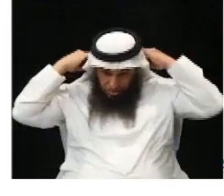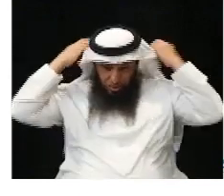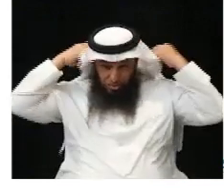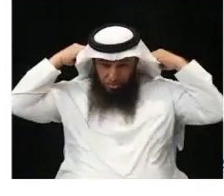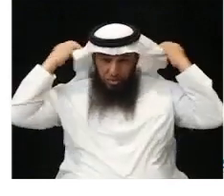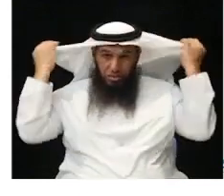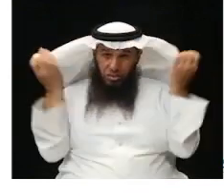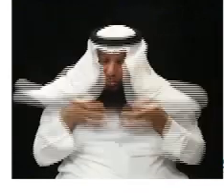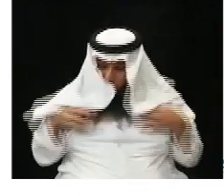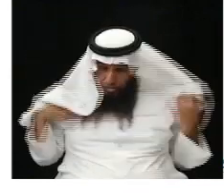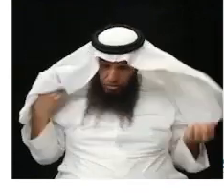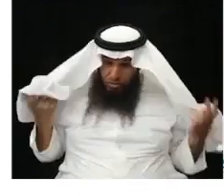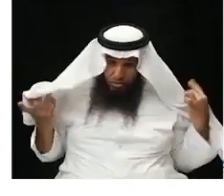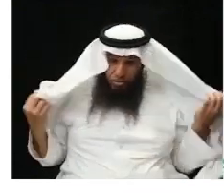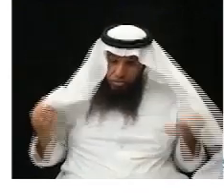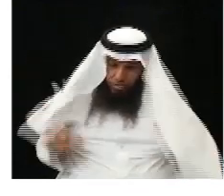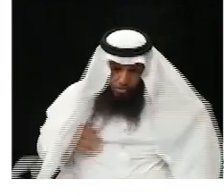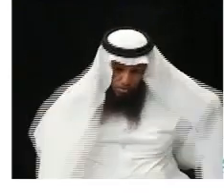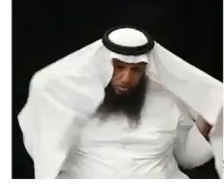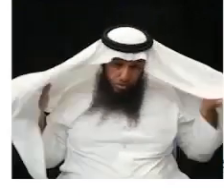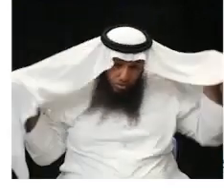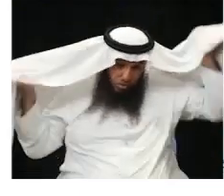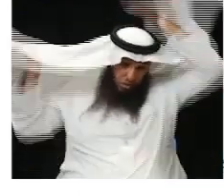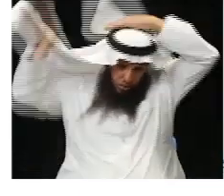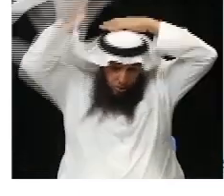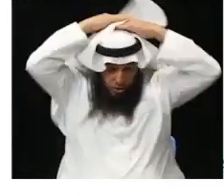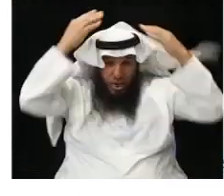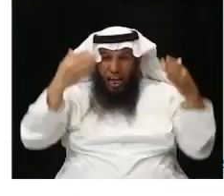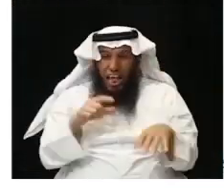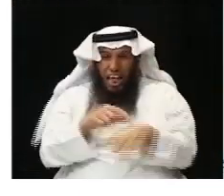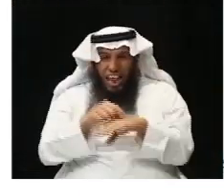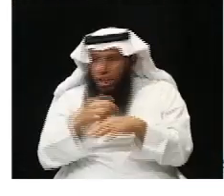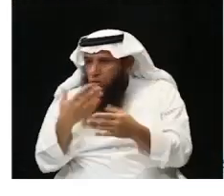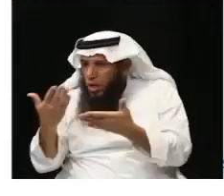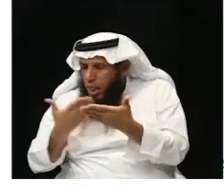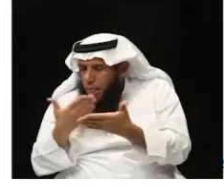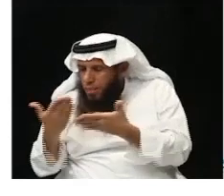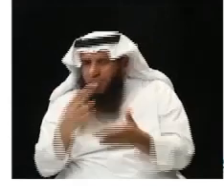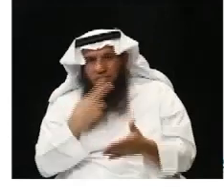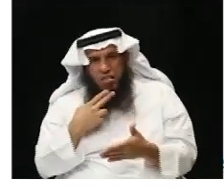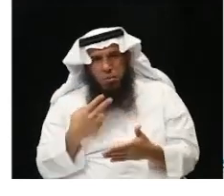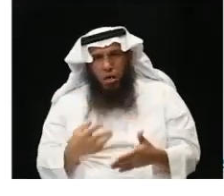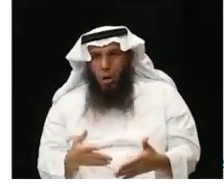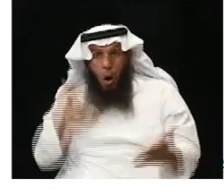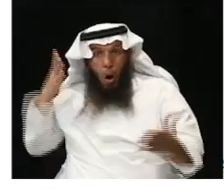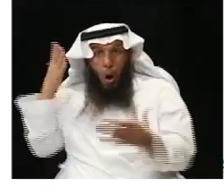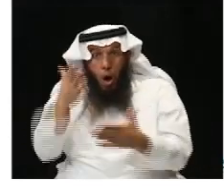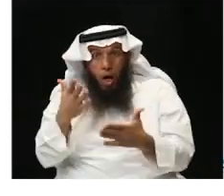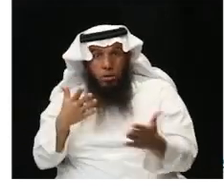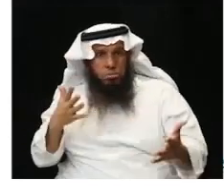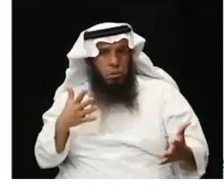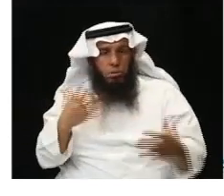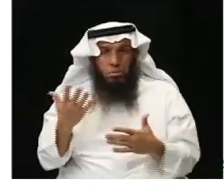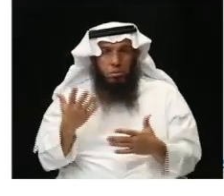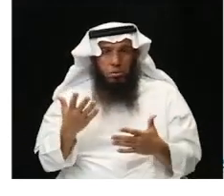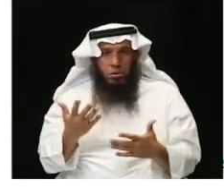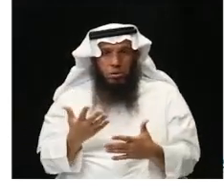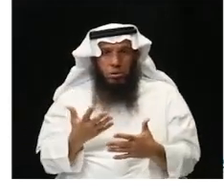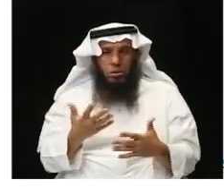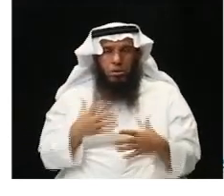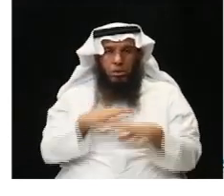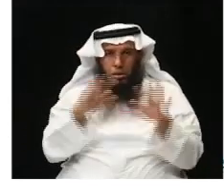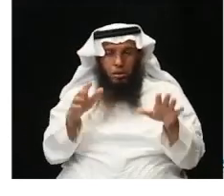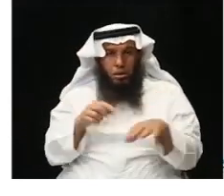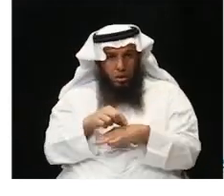السورة. الحوار مع الناس بالتي هي أحسن، الحوار مع الناس بالتي هي أحسن. إذا كان الحوار مع الناس بشكل